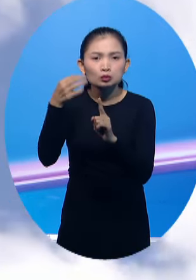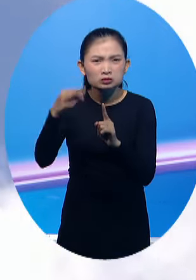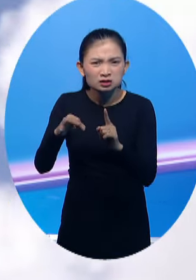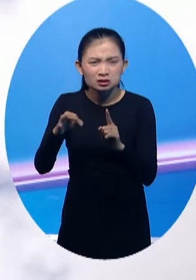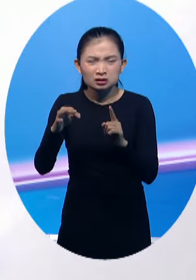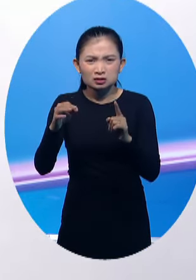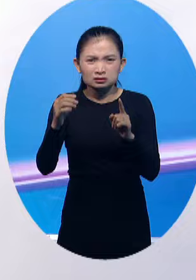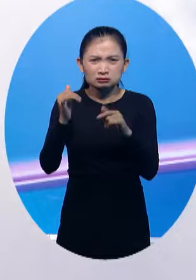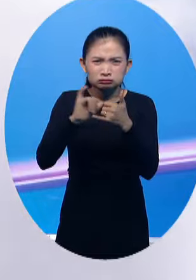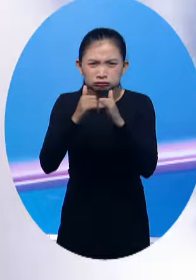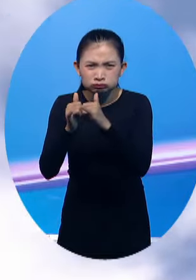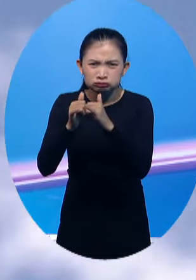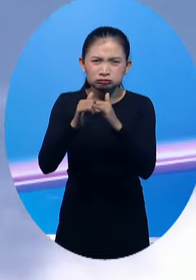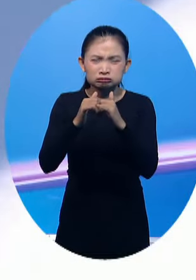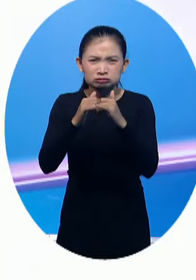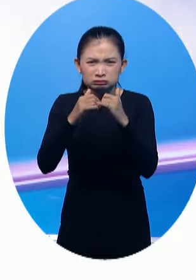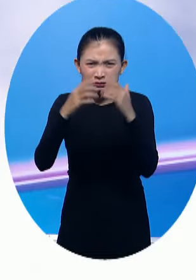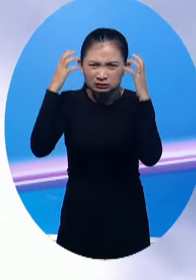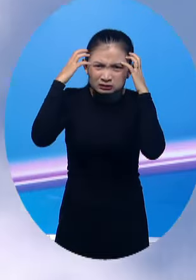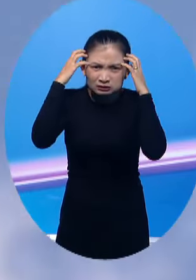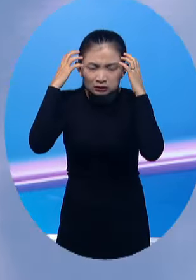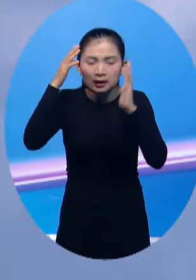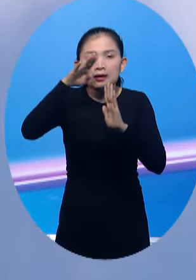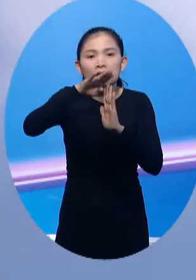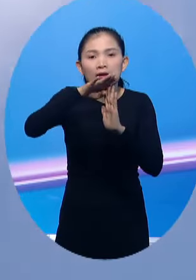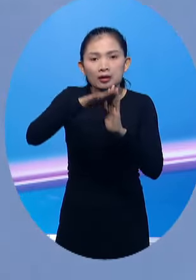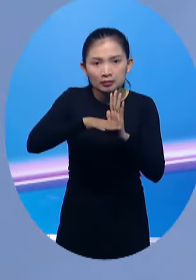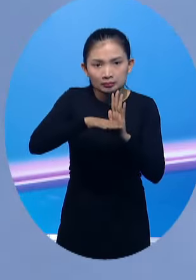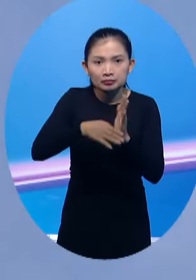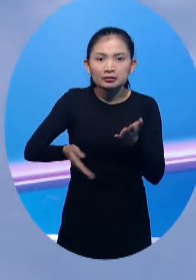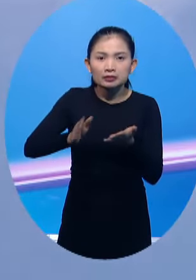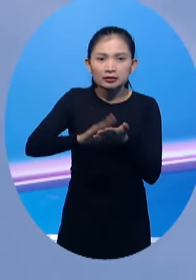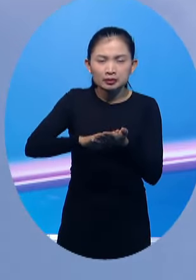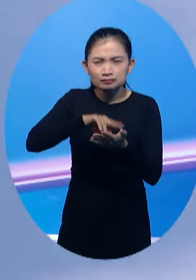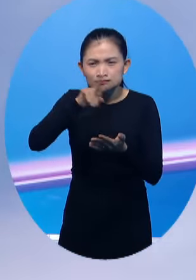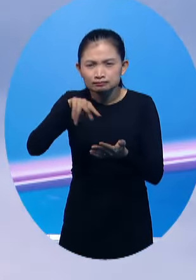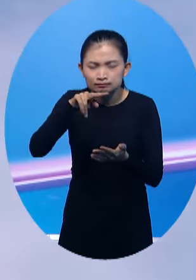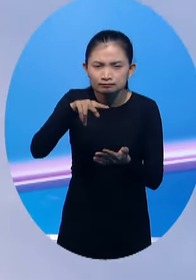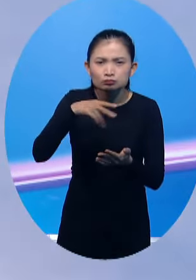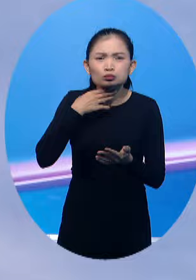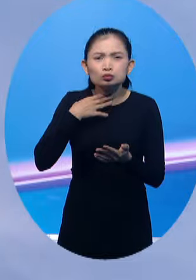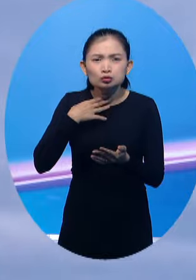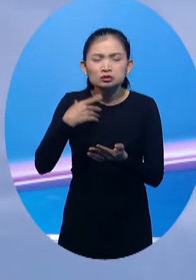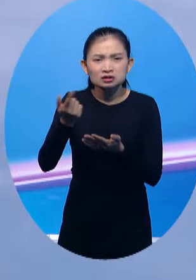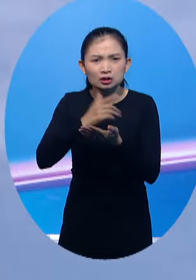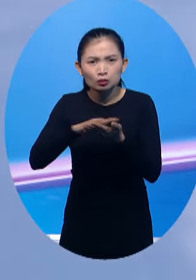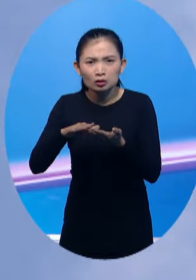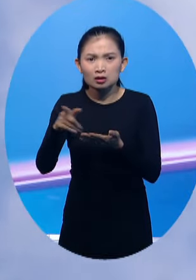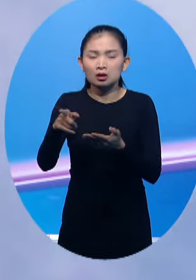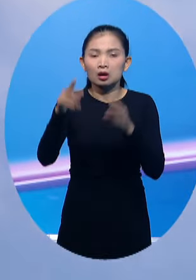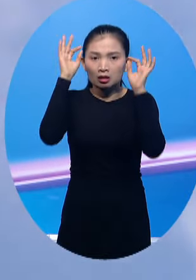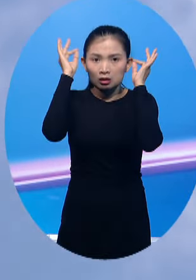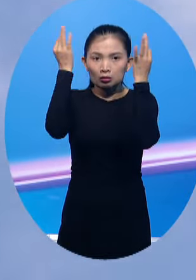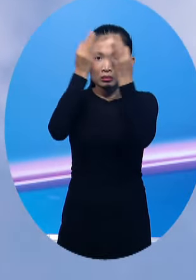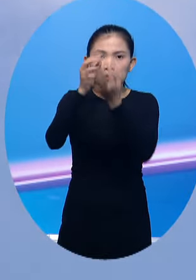xung đột hamas Israel nổ ra ở gaza cũng như tìm cách giải quyết chiếc ghế tổng thống của Liban Vốn đã bị bỏ trống hơn 1